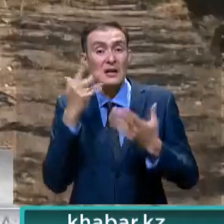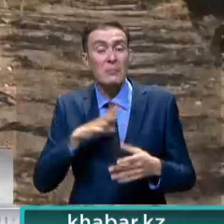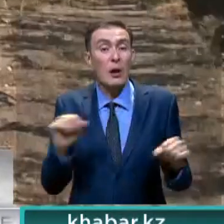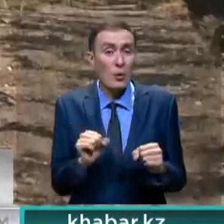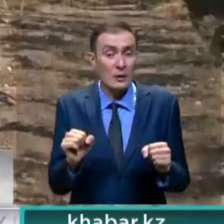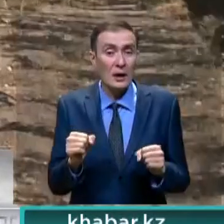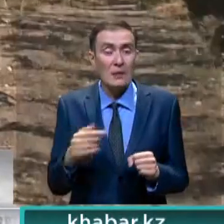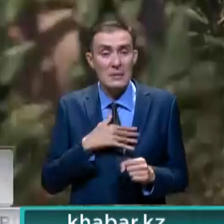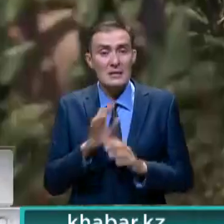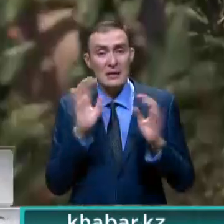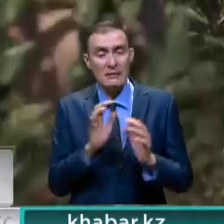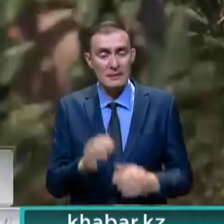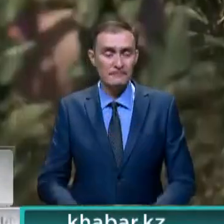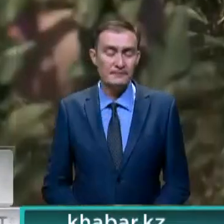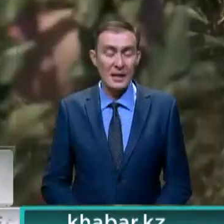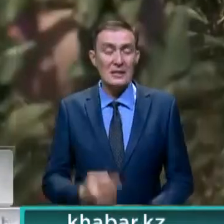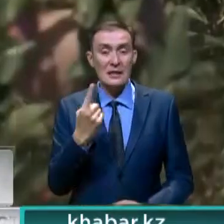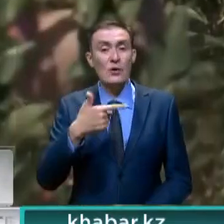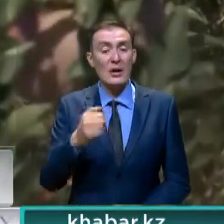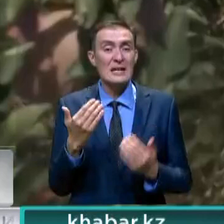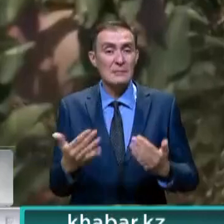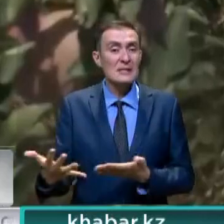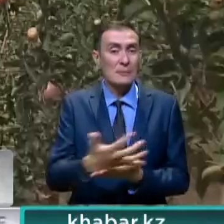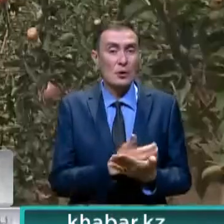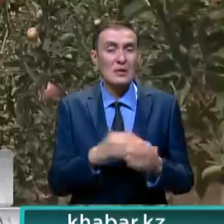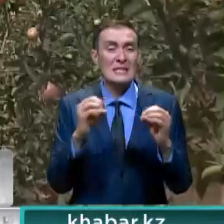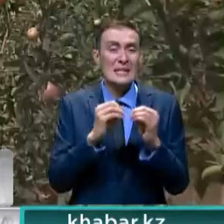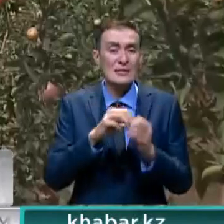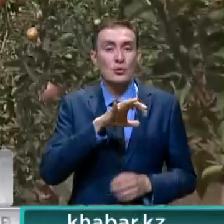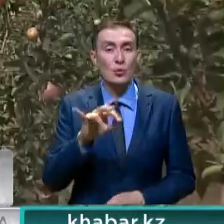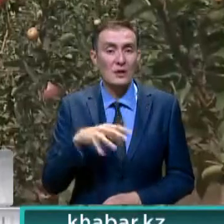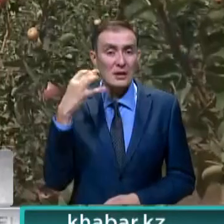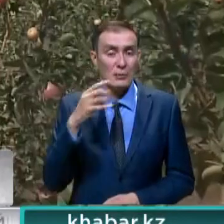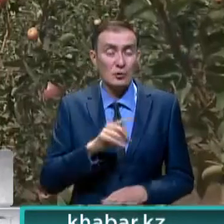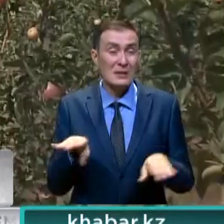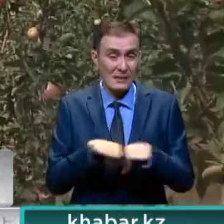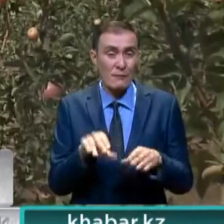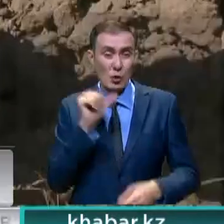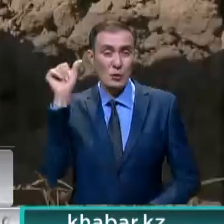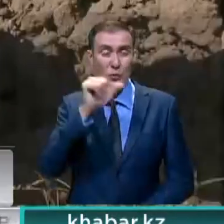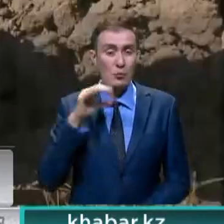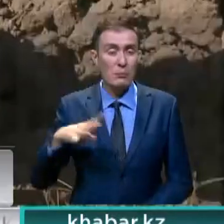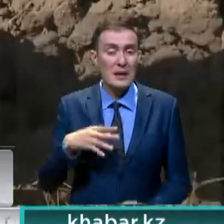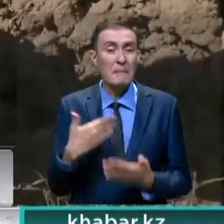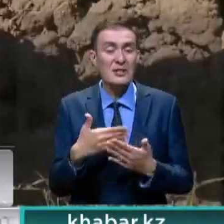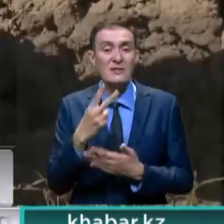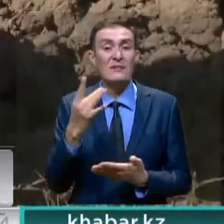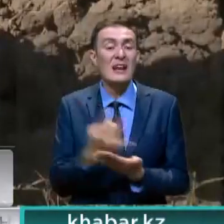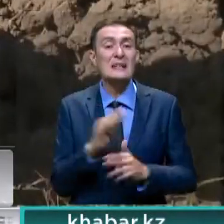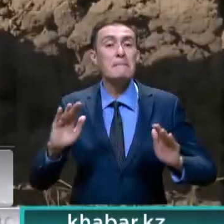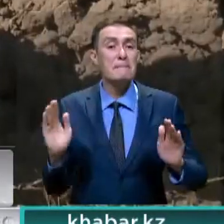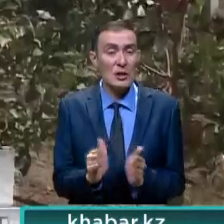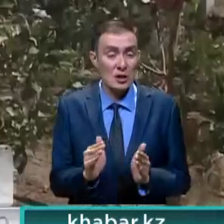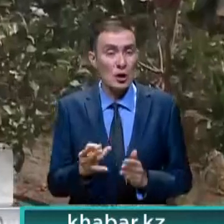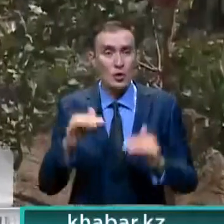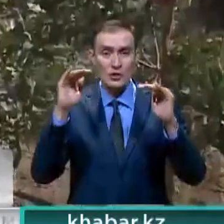мы дымом согреваем. Теперь с одного гектара тут собирают по 10 тонн урожая. Для сравнения, в прошлом году было почти в два раза меньше.